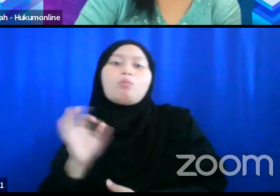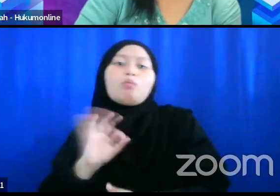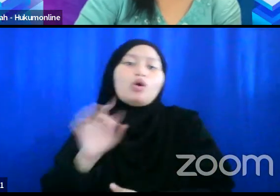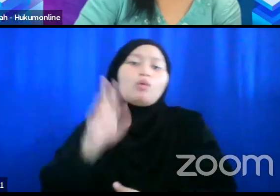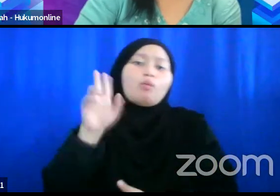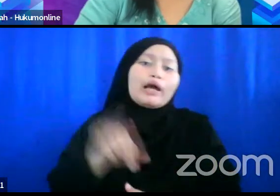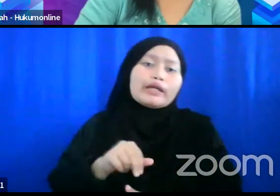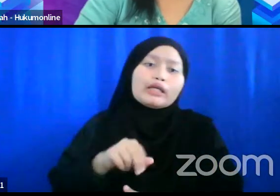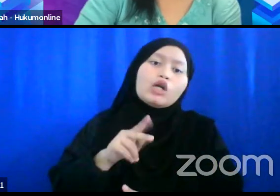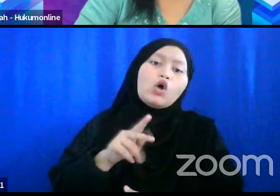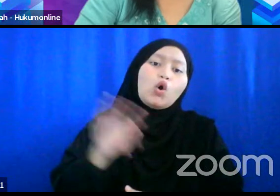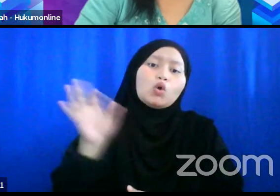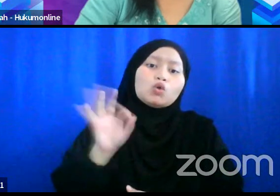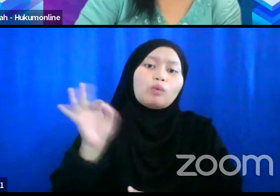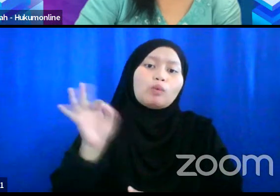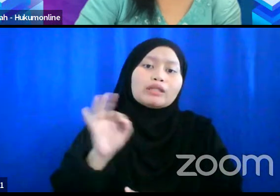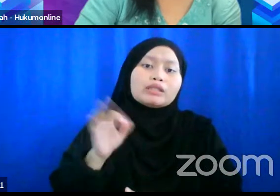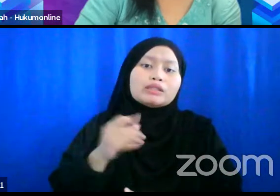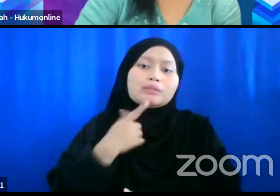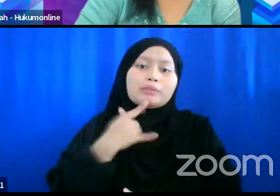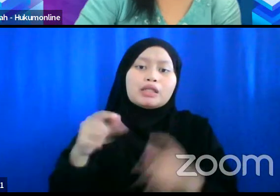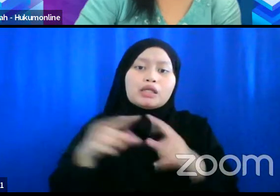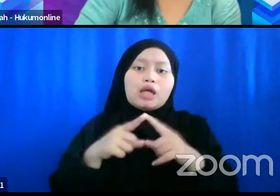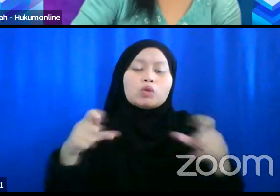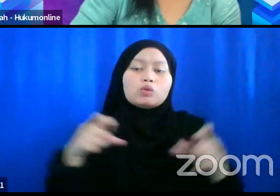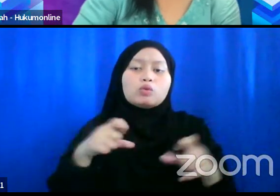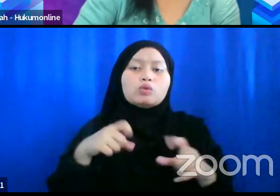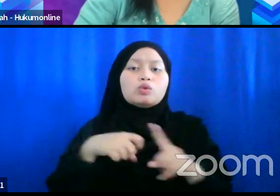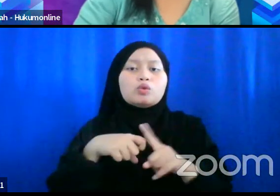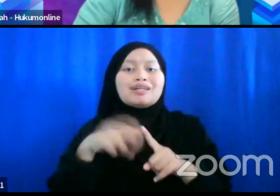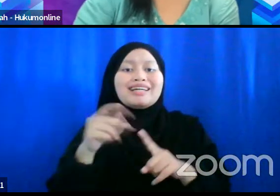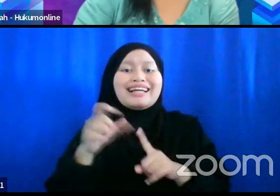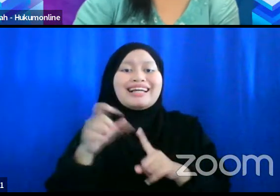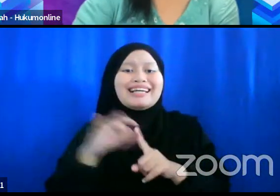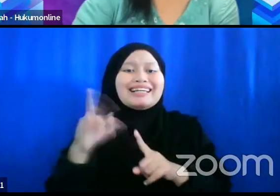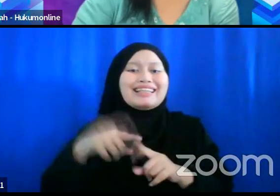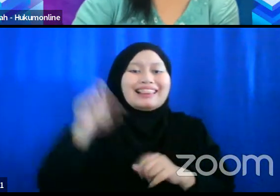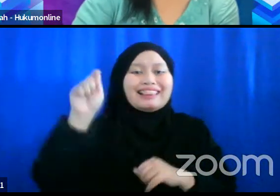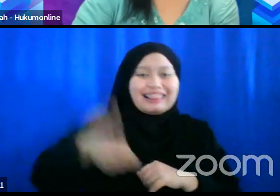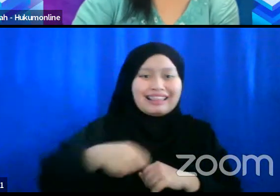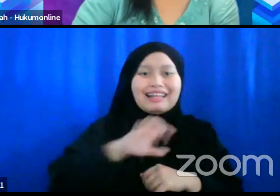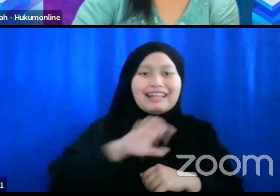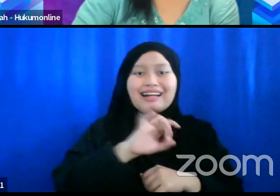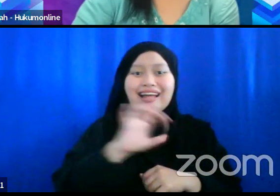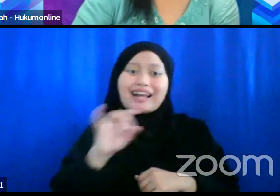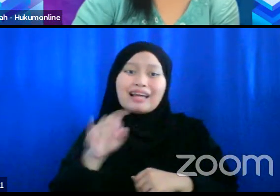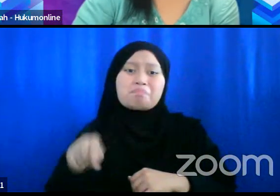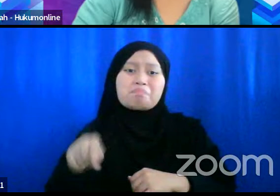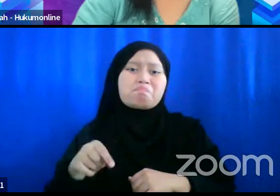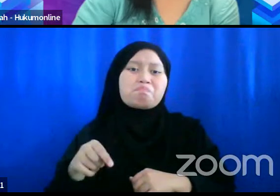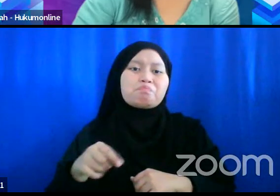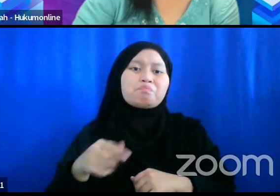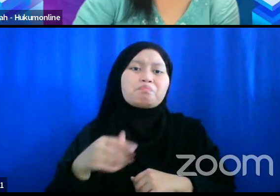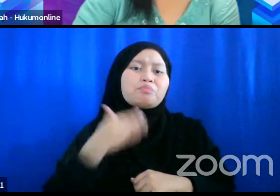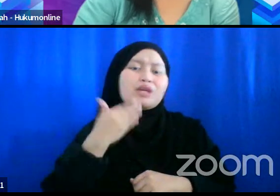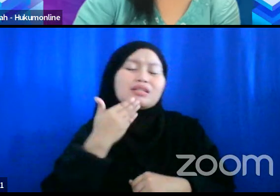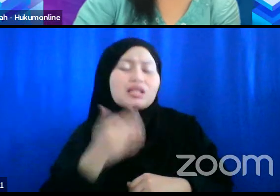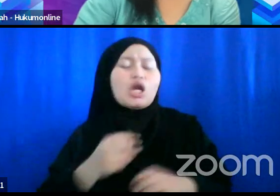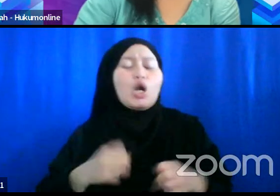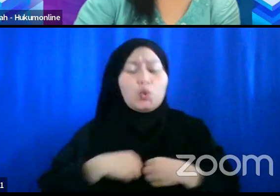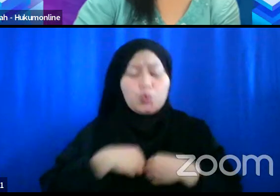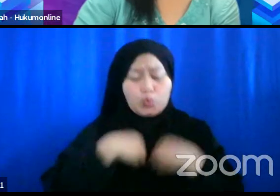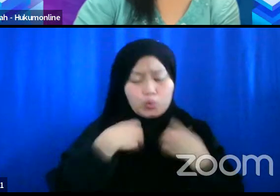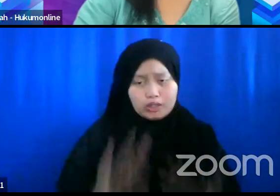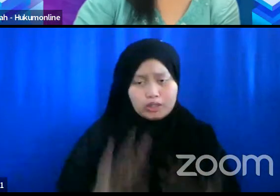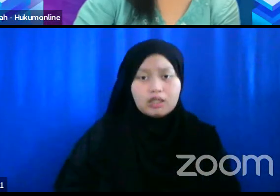otomatis nih di kartu kredit atau debet atau semacamnya itu tanda pasti menyebabkan kerugian nah memang